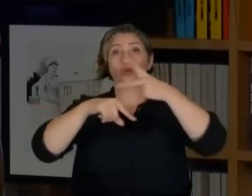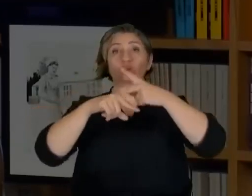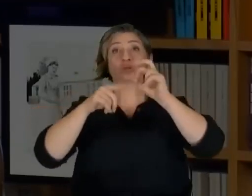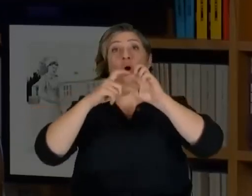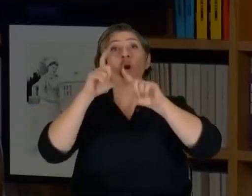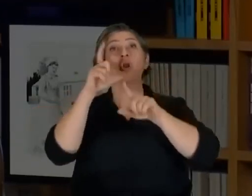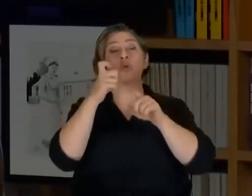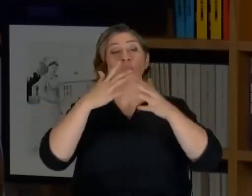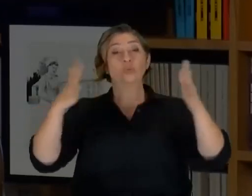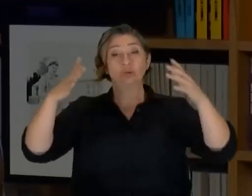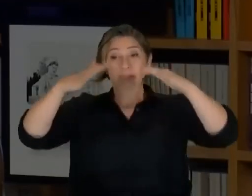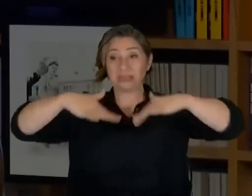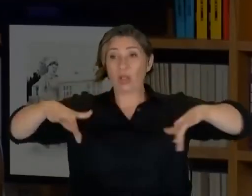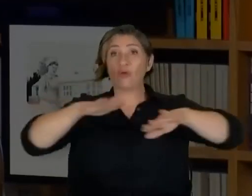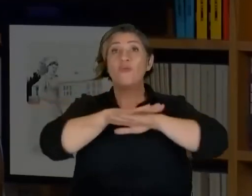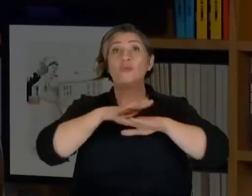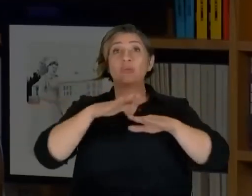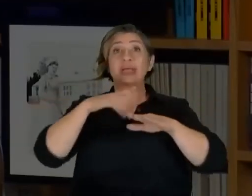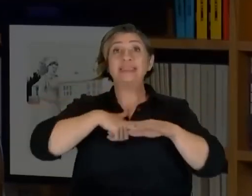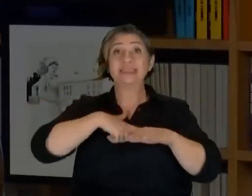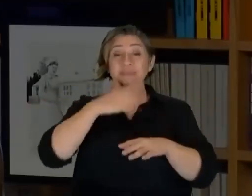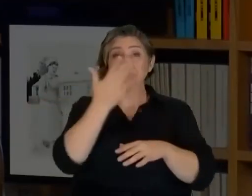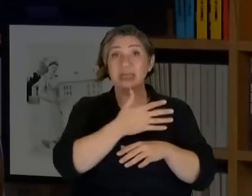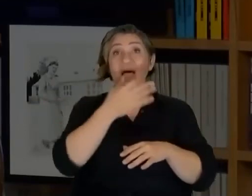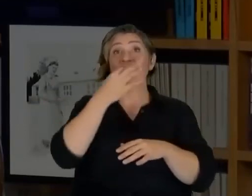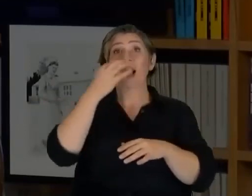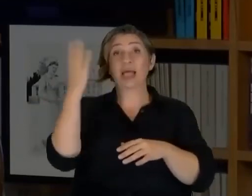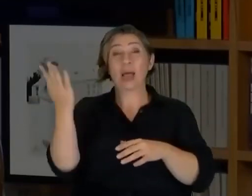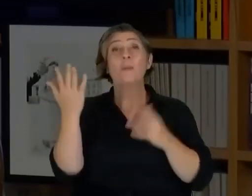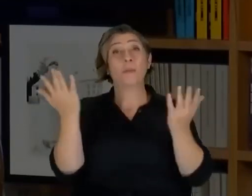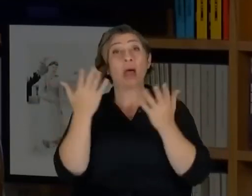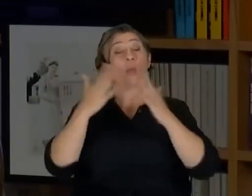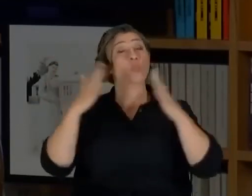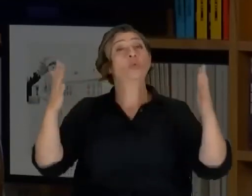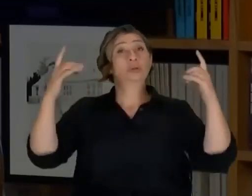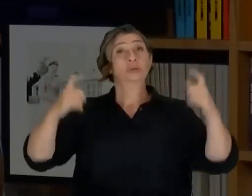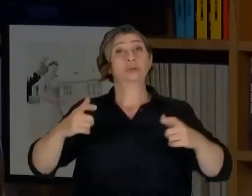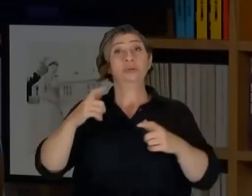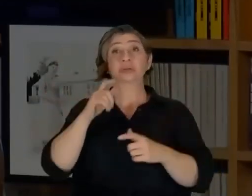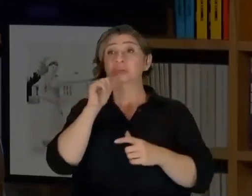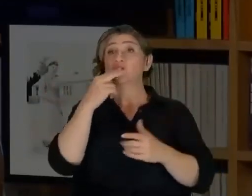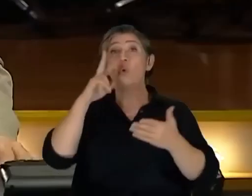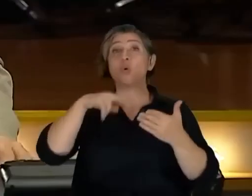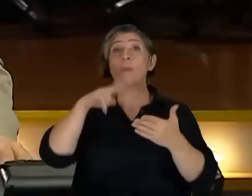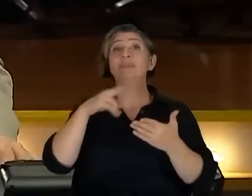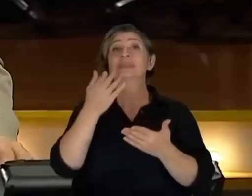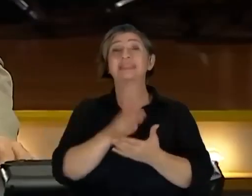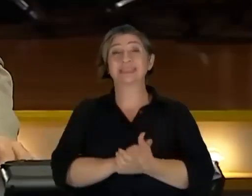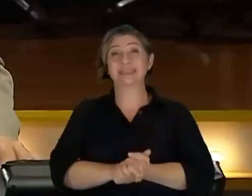büyük salon, full, sonra şey İzmir, Ankara, bayağı büyük. Siz hiç okumamışsınız.